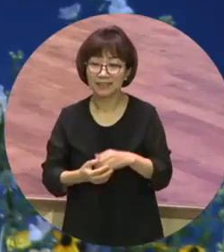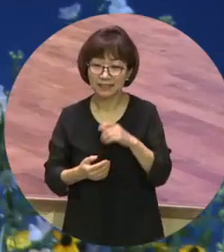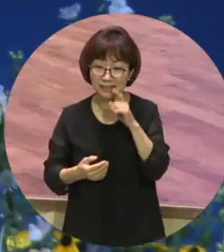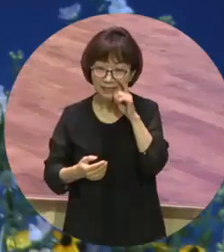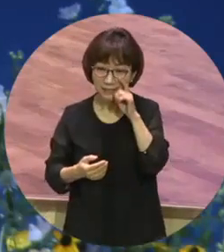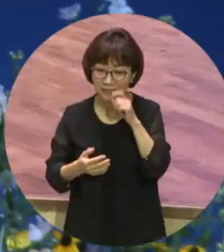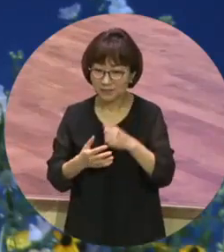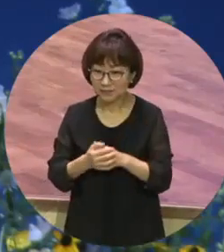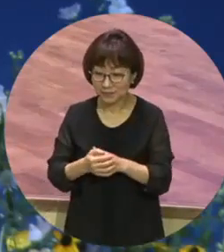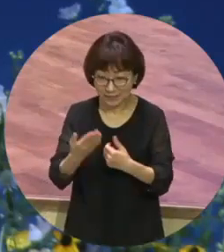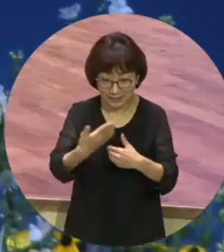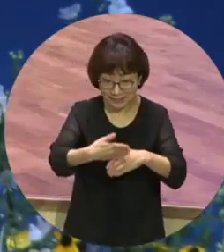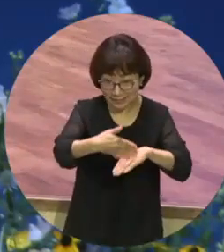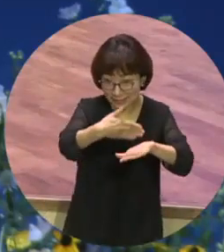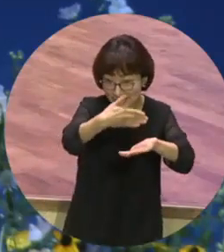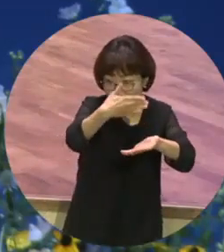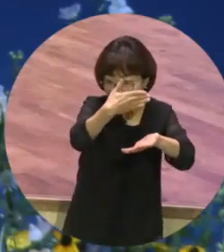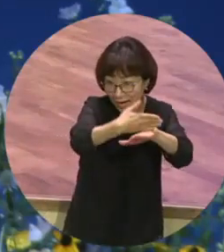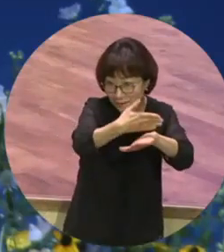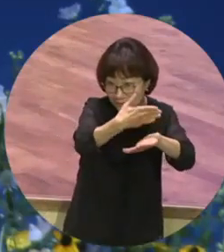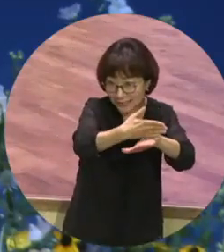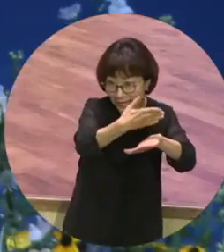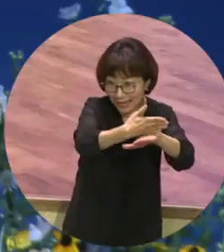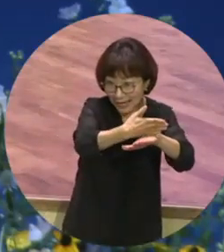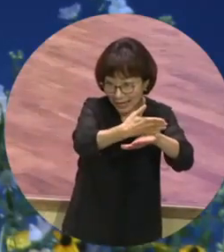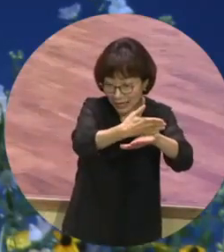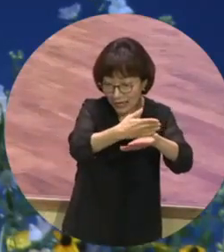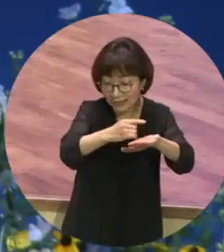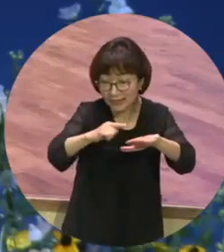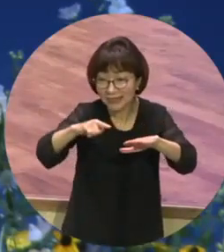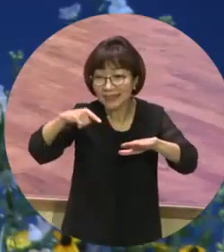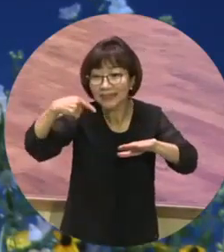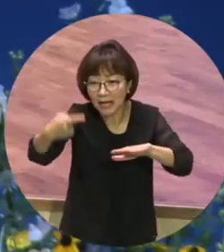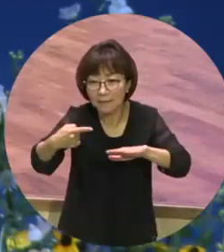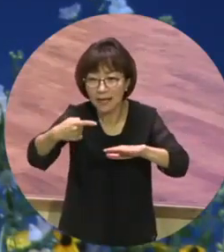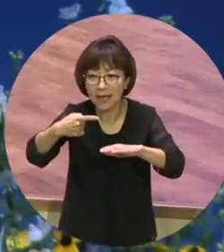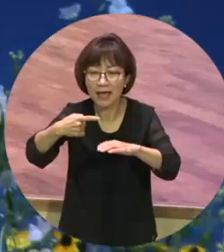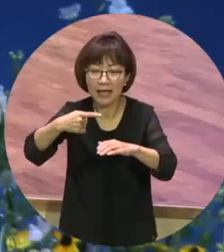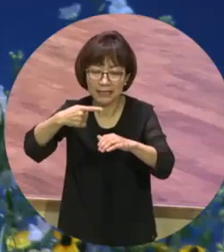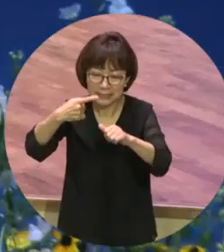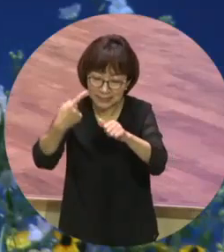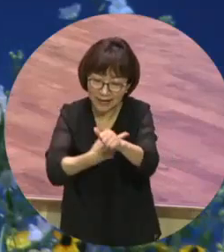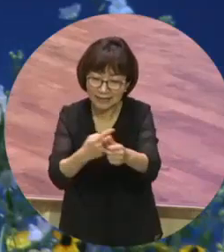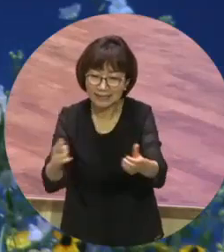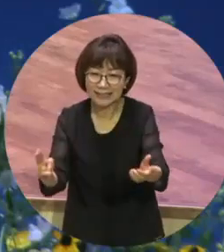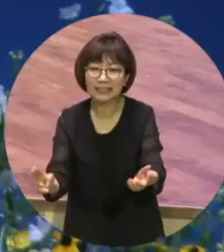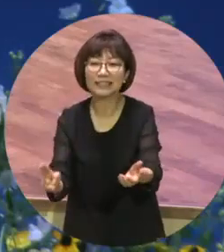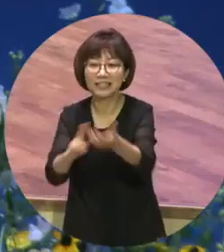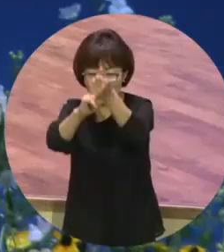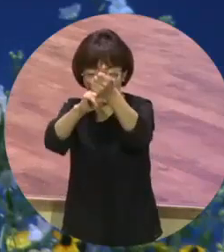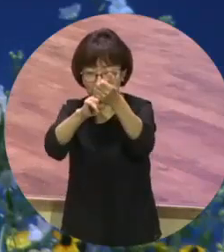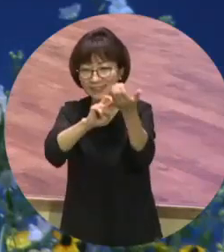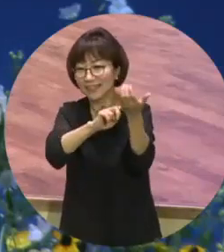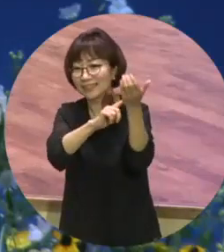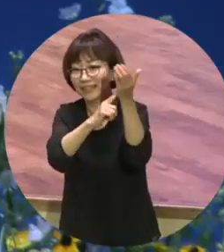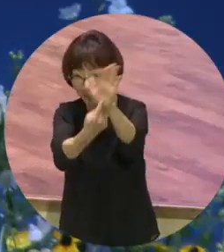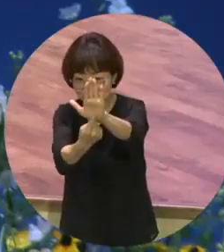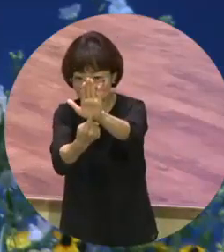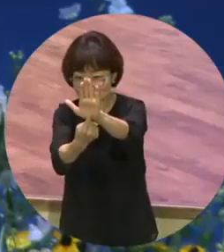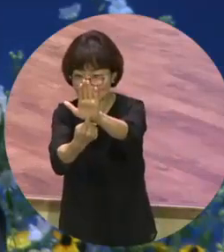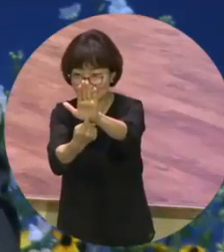감사는요 기적을 낳는 통로예요. 오늘부터 한번 해보시기 바랍니다. 2018년 상반기